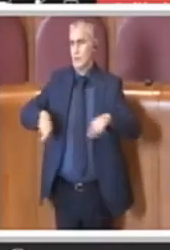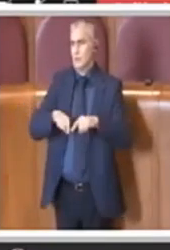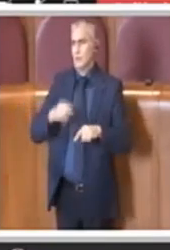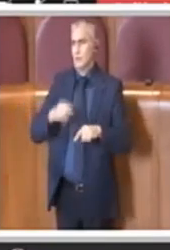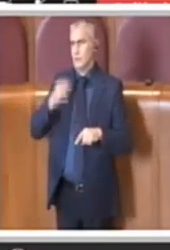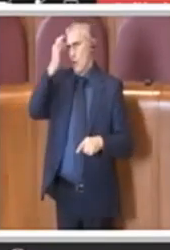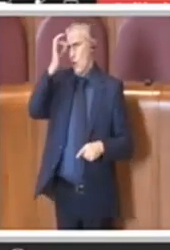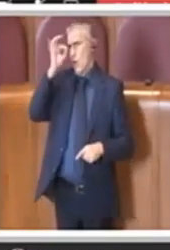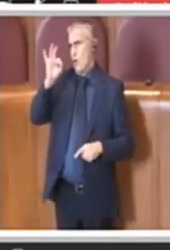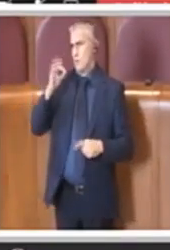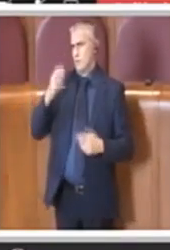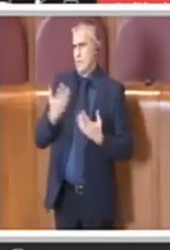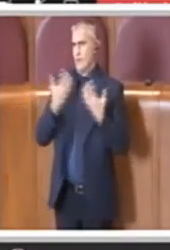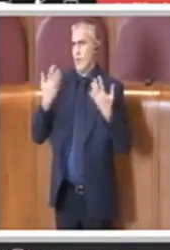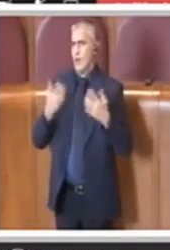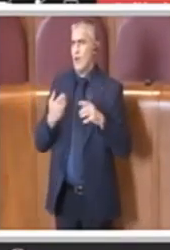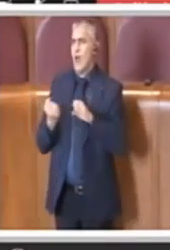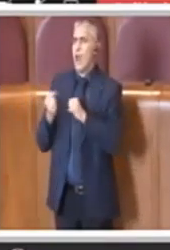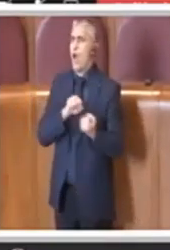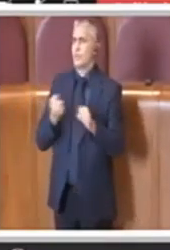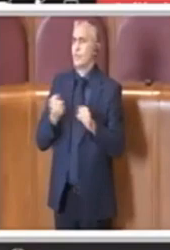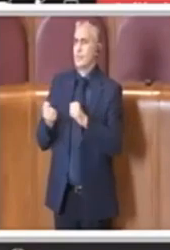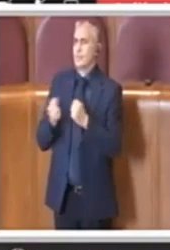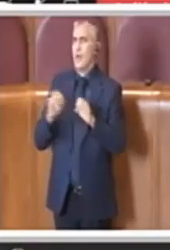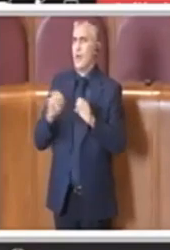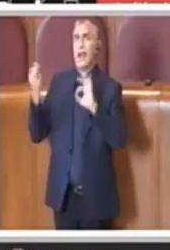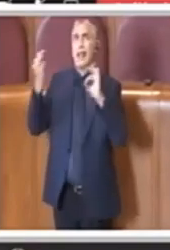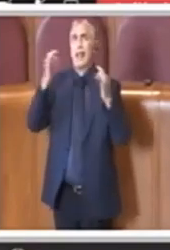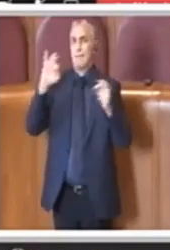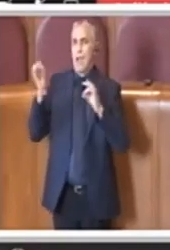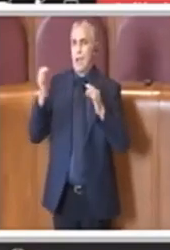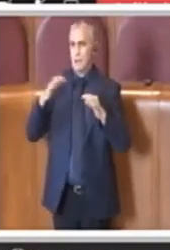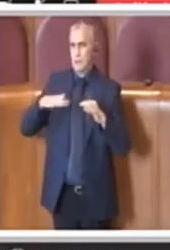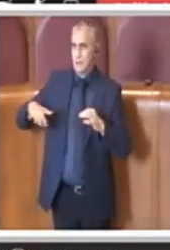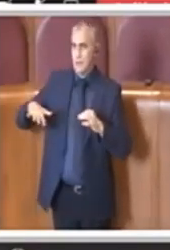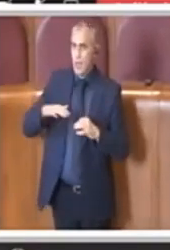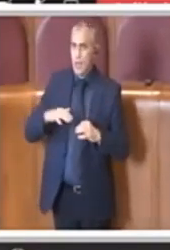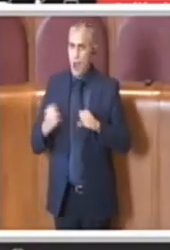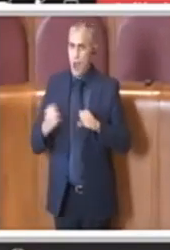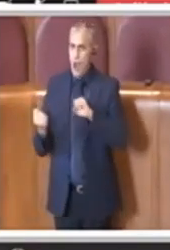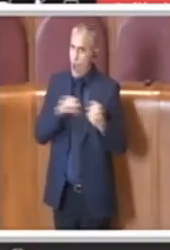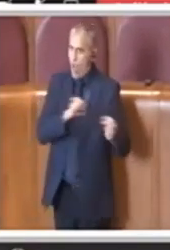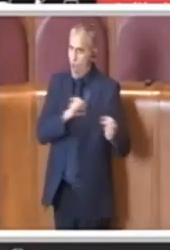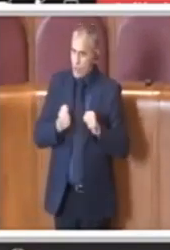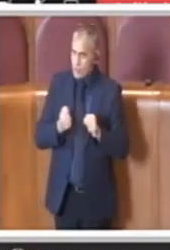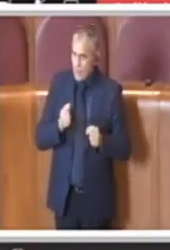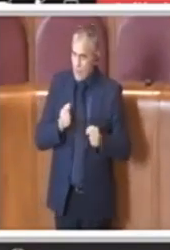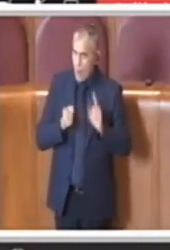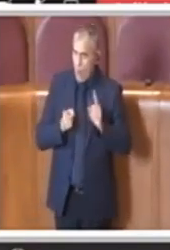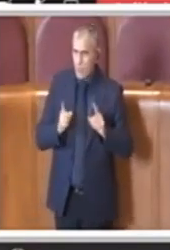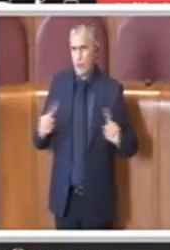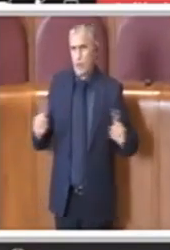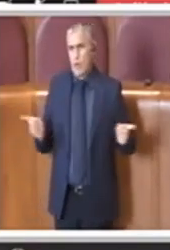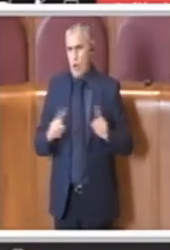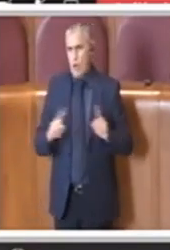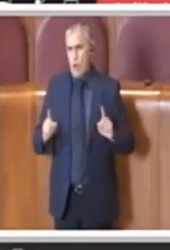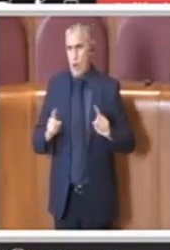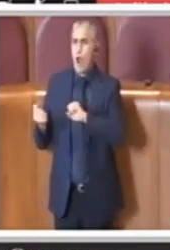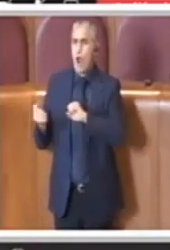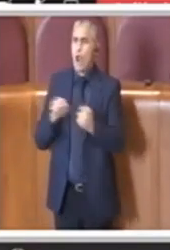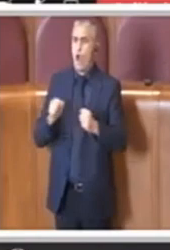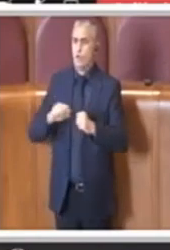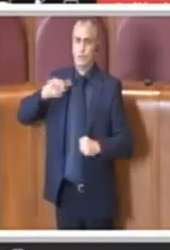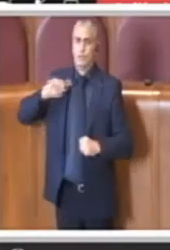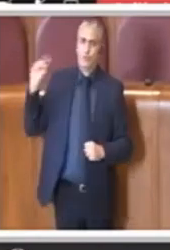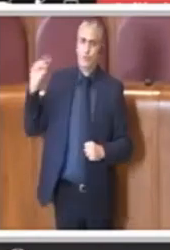della battaglia appunto ai cambiamenti climatici. Non è una battaglia politica, bensì una battaglia di tutti, una battaglia